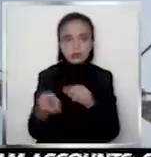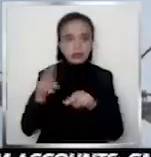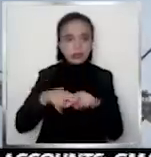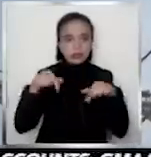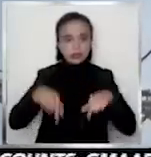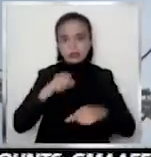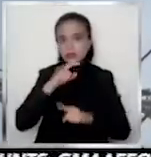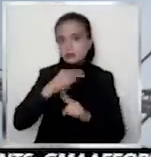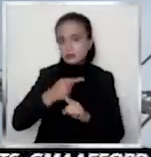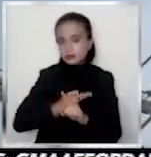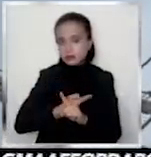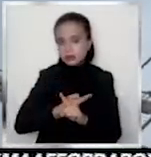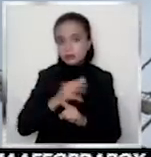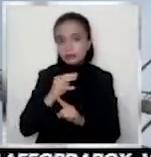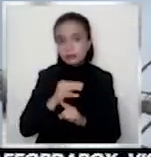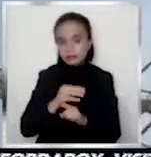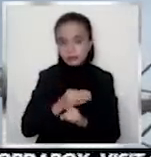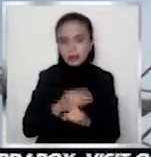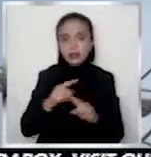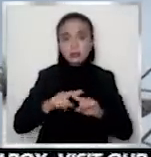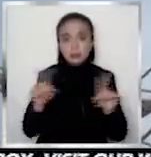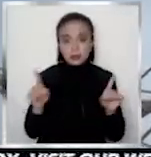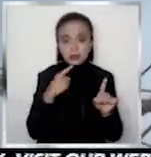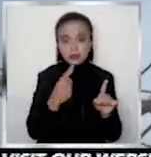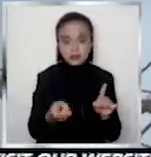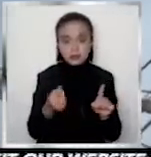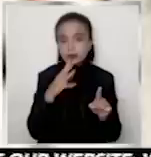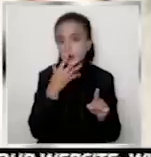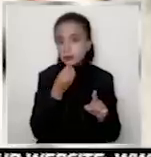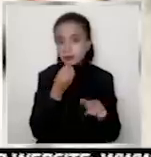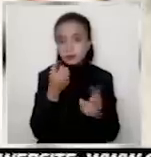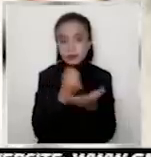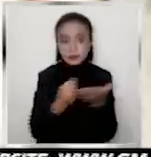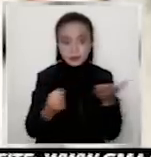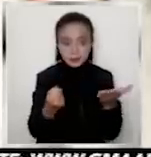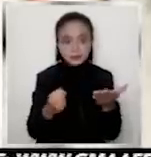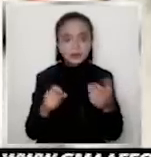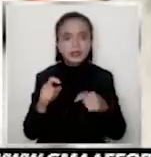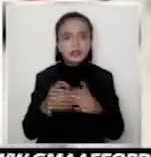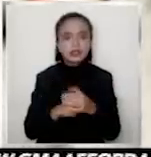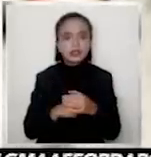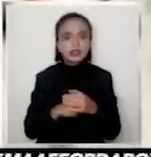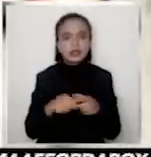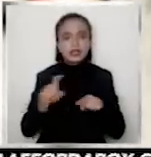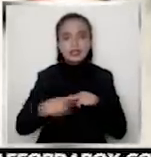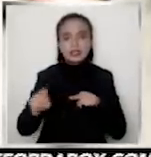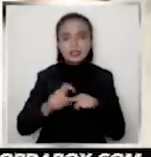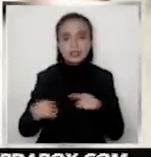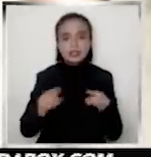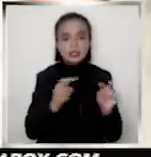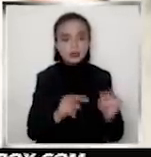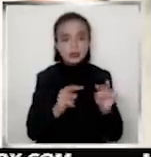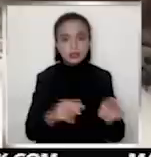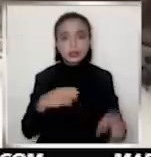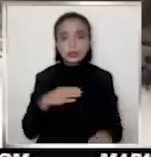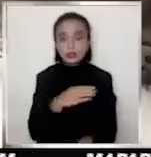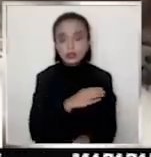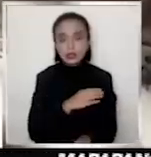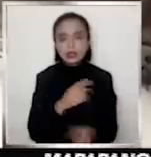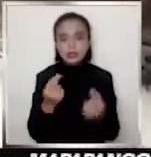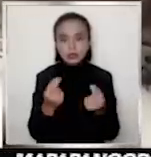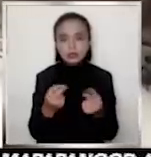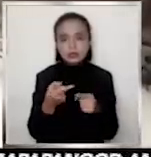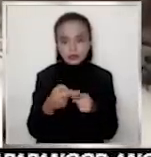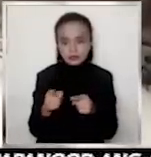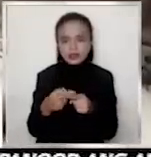Pero napakiusapan ng Meralco ang mga supplier nito at ang Energy Regulatory Commission na utay-utayin ang singil sa kabuuang